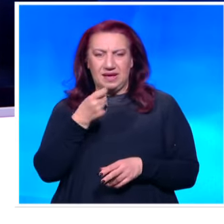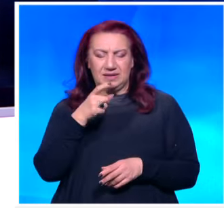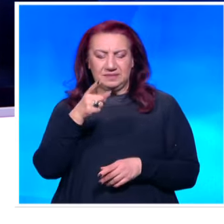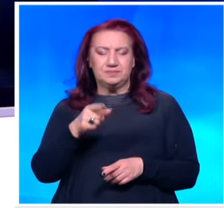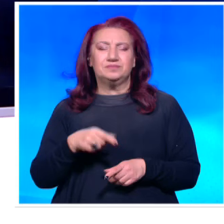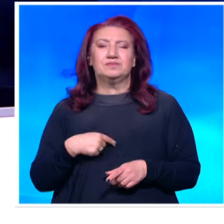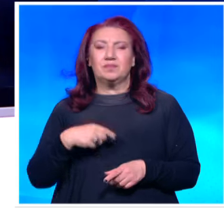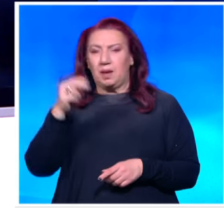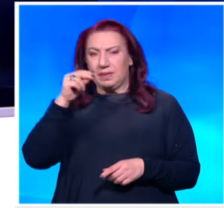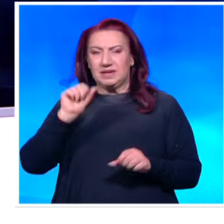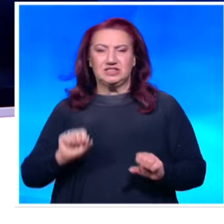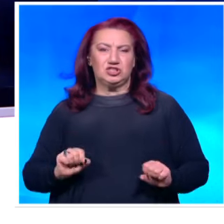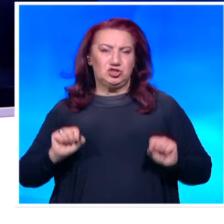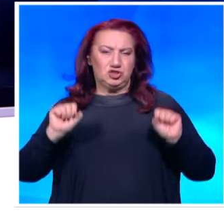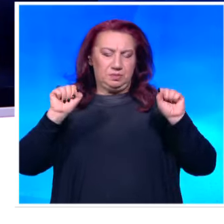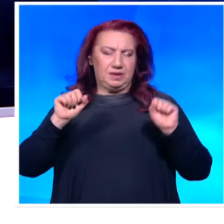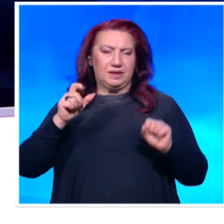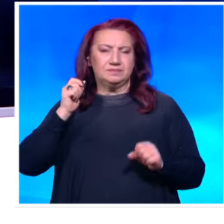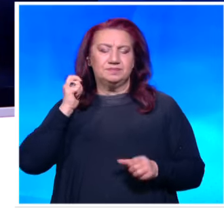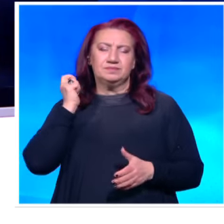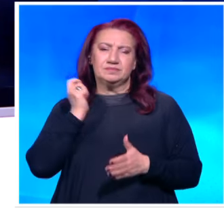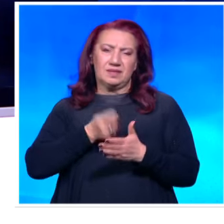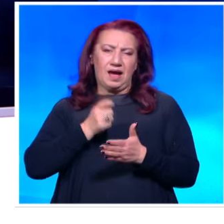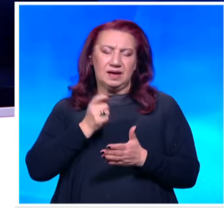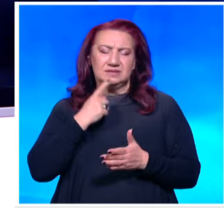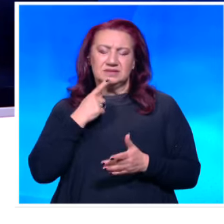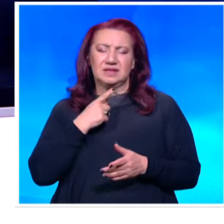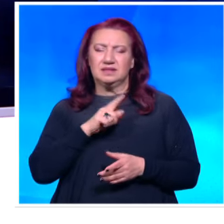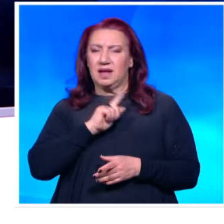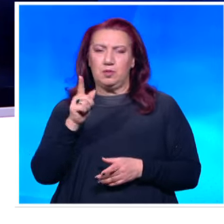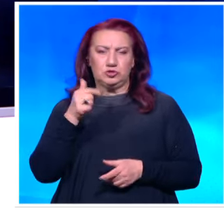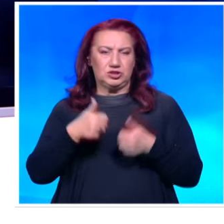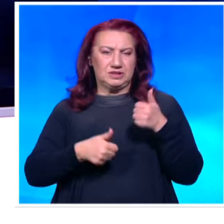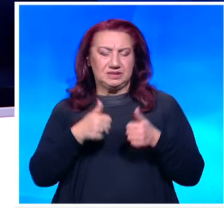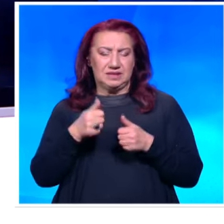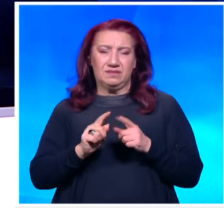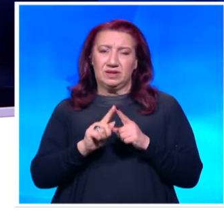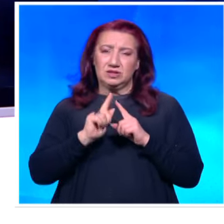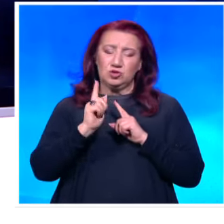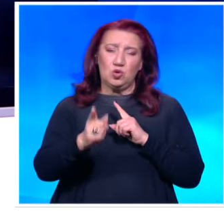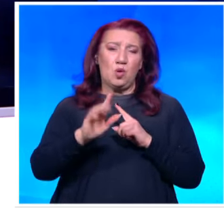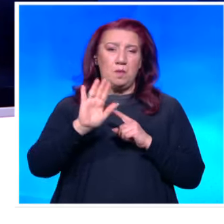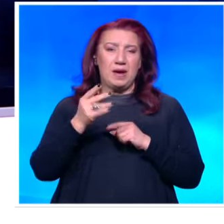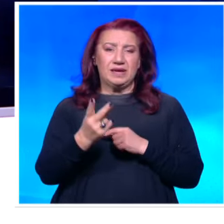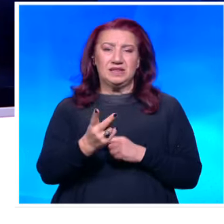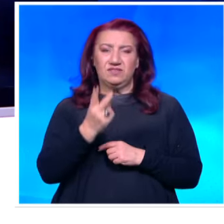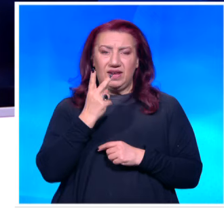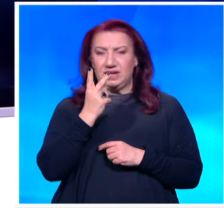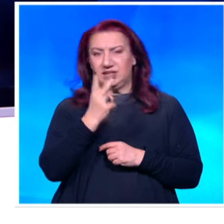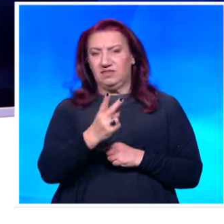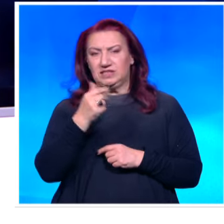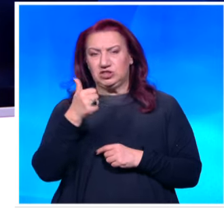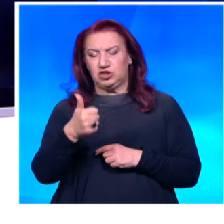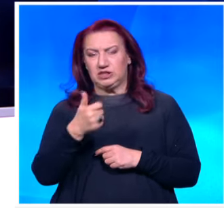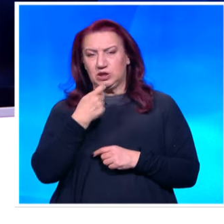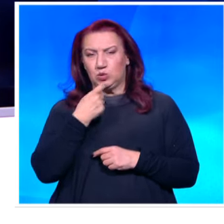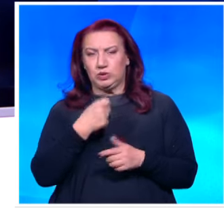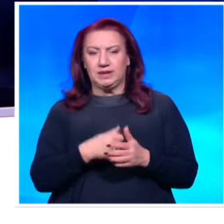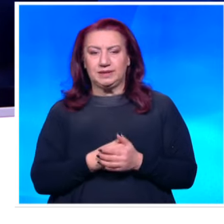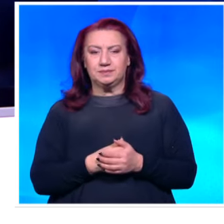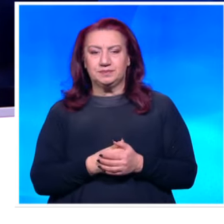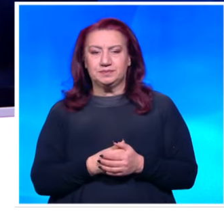като санкцията изтича на 10 март 2026. Спортистът е уличен в употреба на анаболния стероид тримболон.